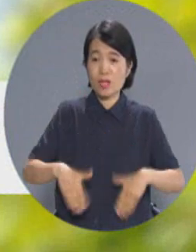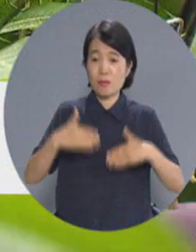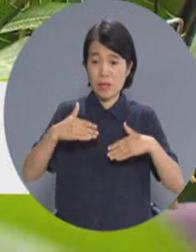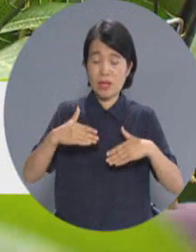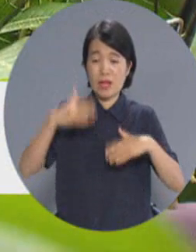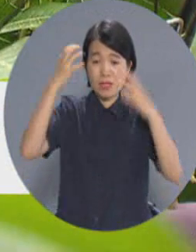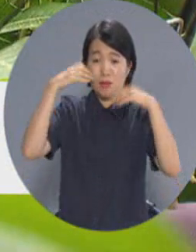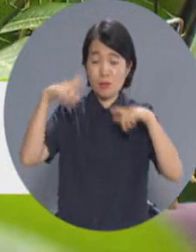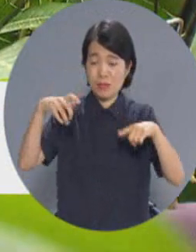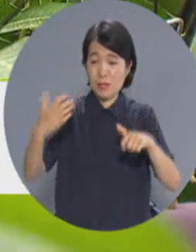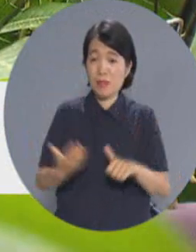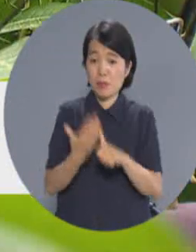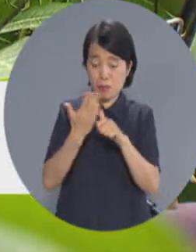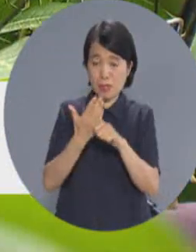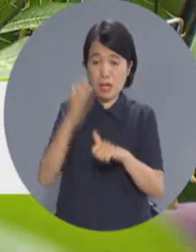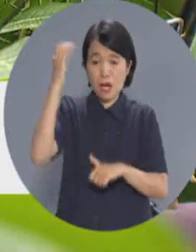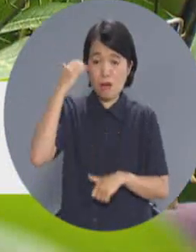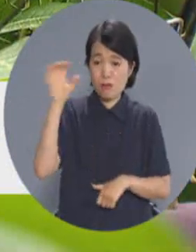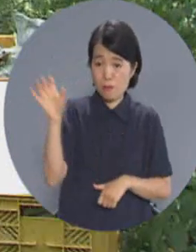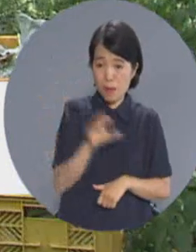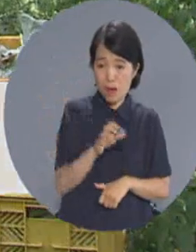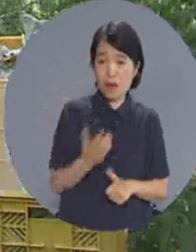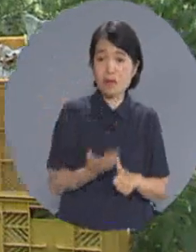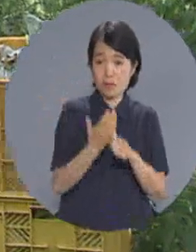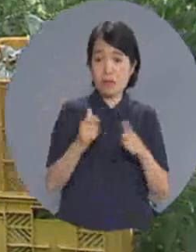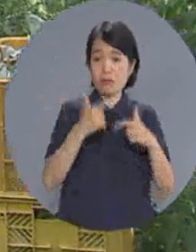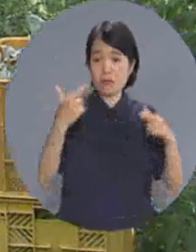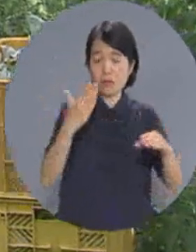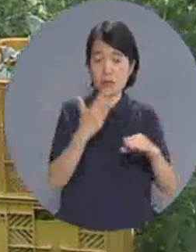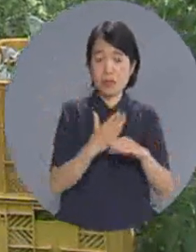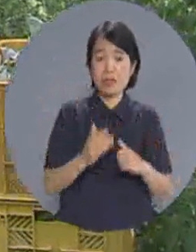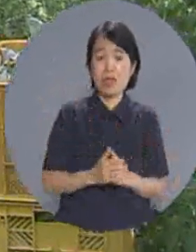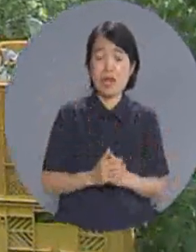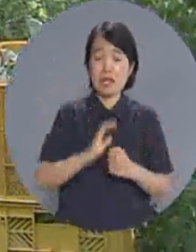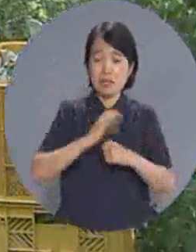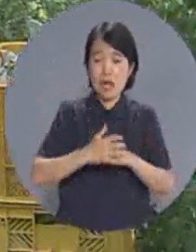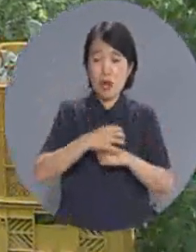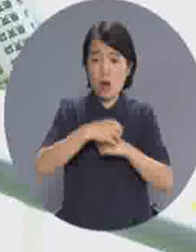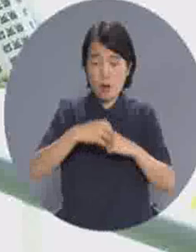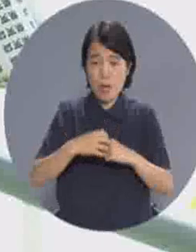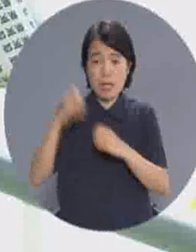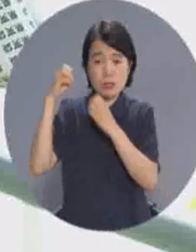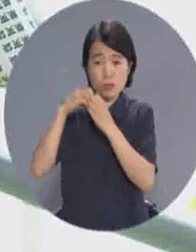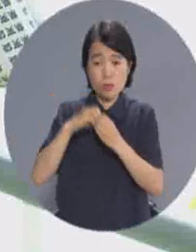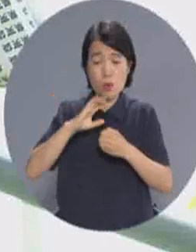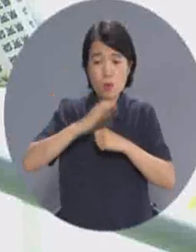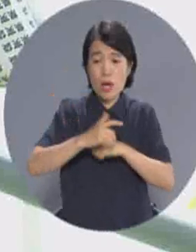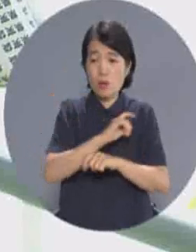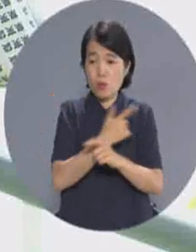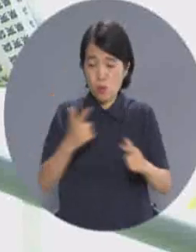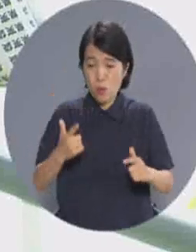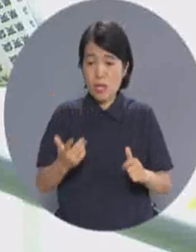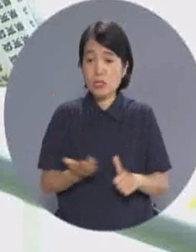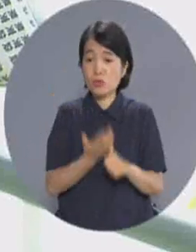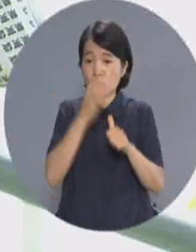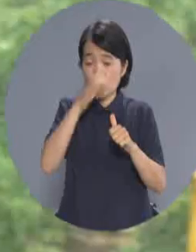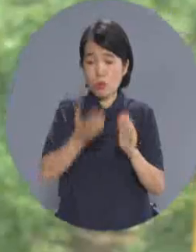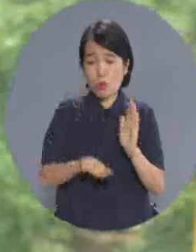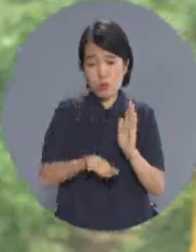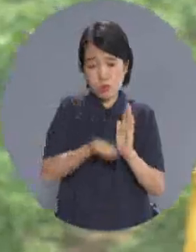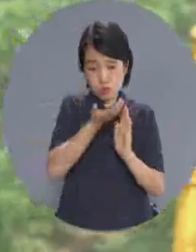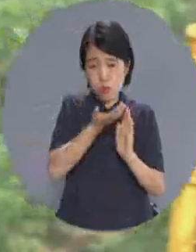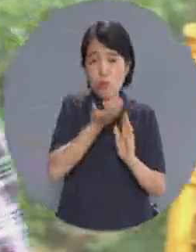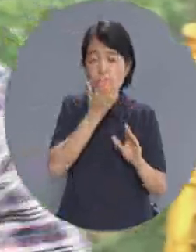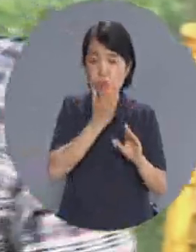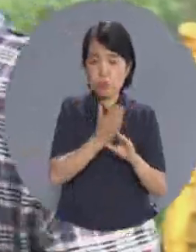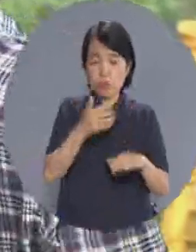재배가 국내에서도 크게 늘고 있습니다. 반면 사과와 배를 비롯한 전통 과일의 주산지는 북쪽으로 올라가는